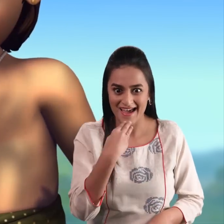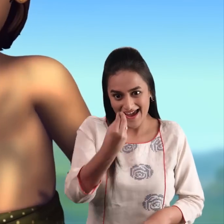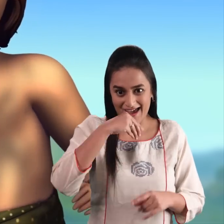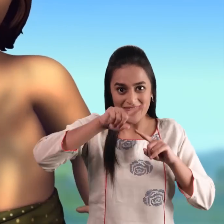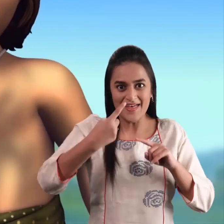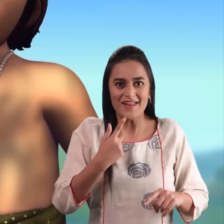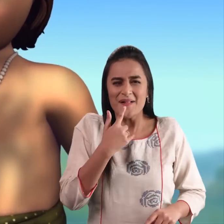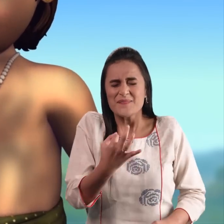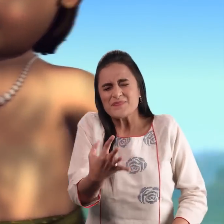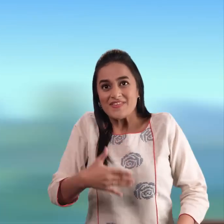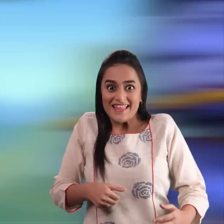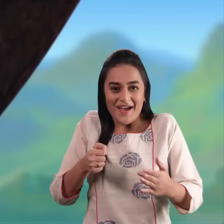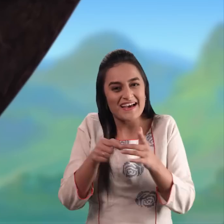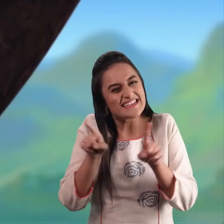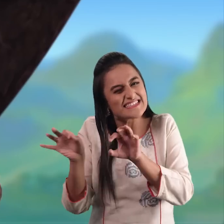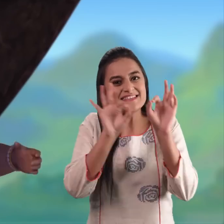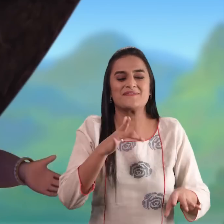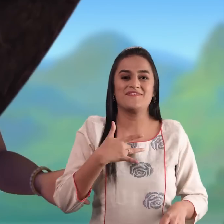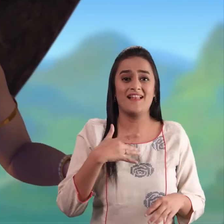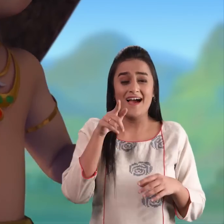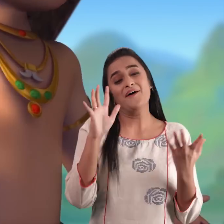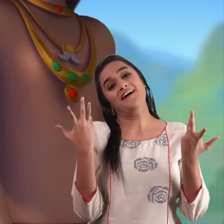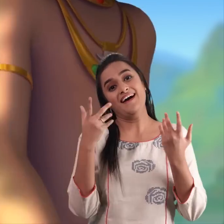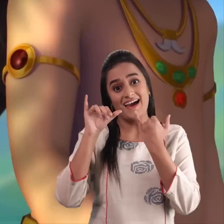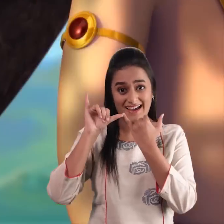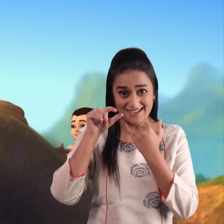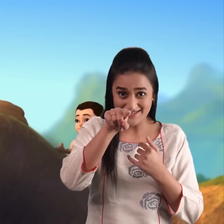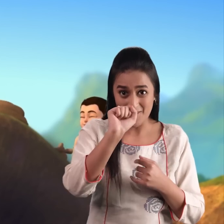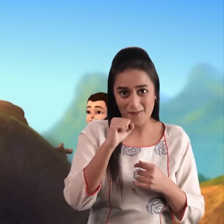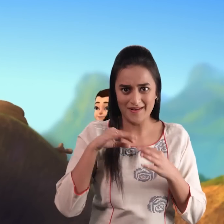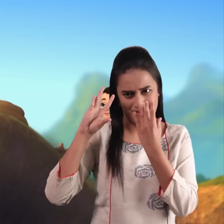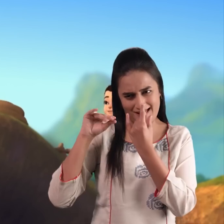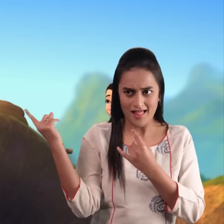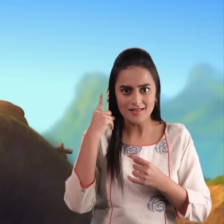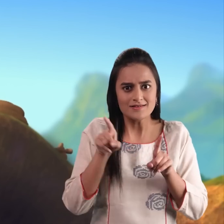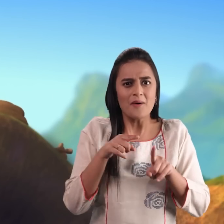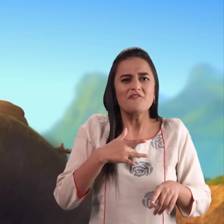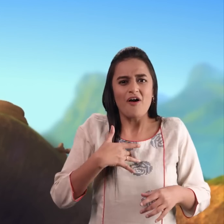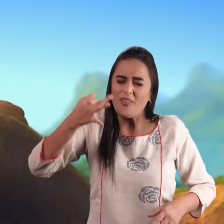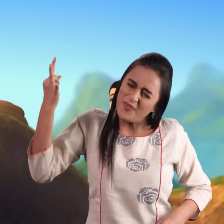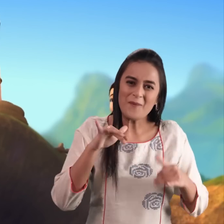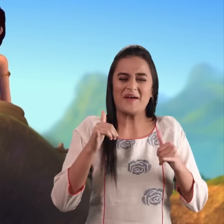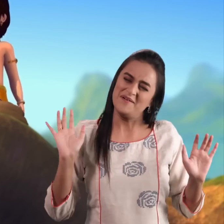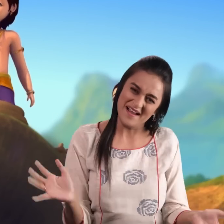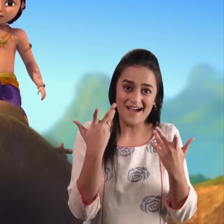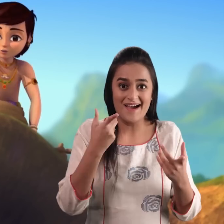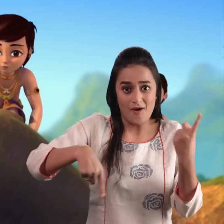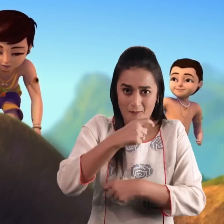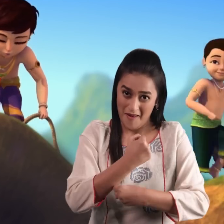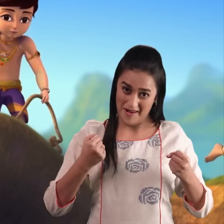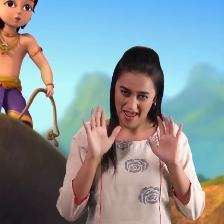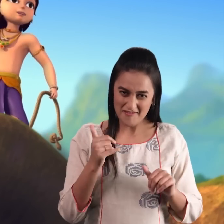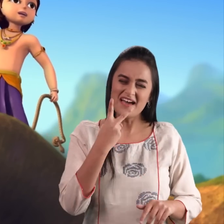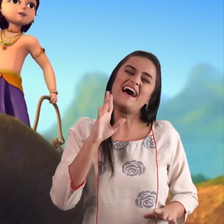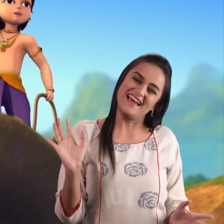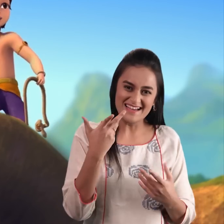मक्खन खाने के बाद हो जाता है। वाह, कृष्ण की बांसुरी सुनकर अब कुछ नया खेल खेलने का मन कर रहा है। चलो देखते हैं